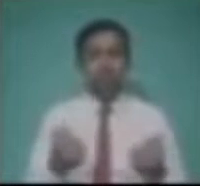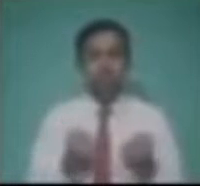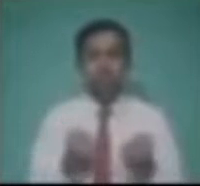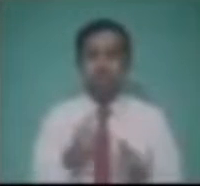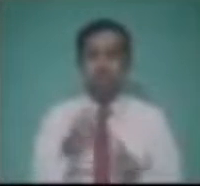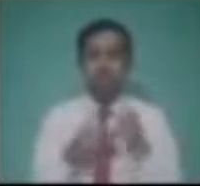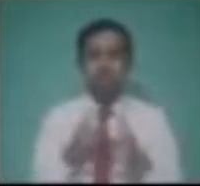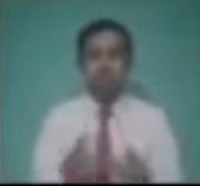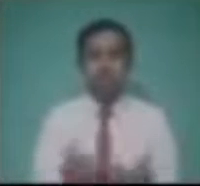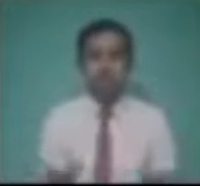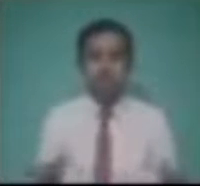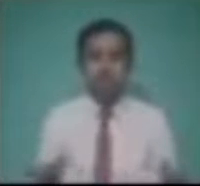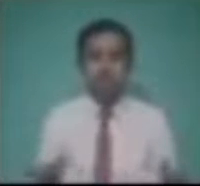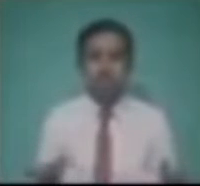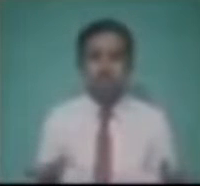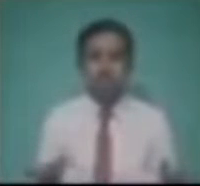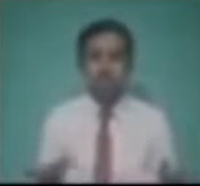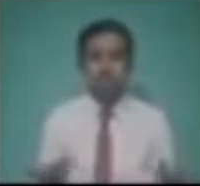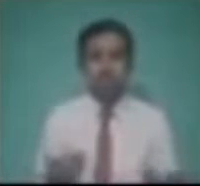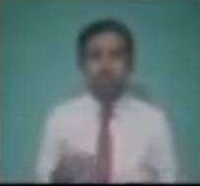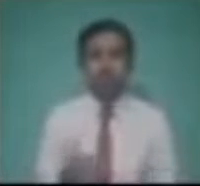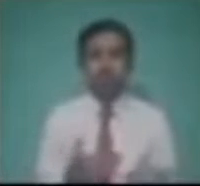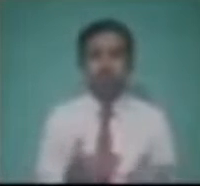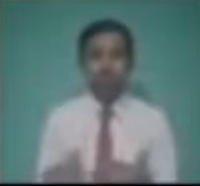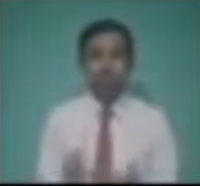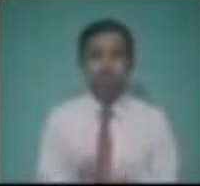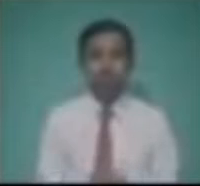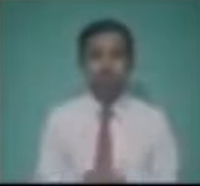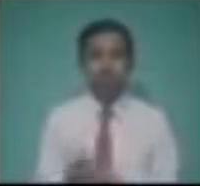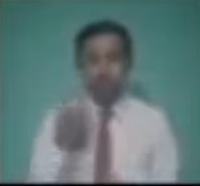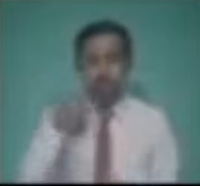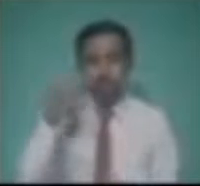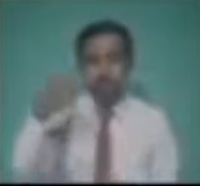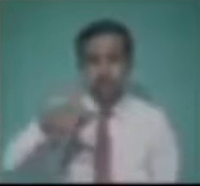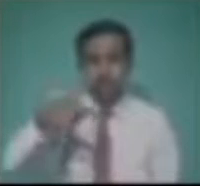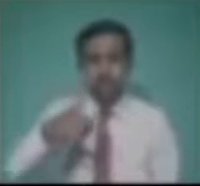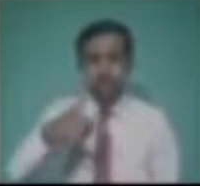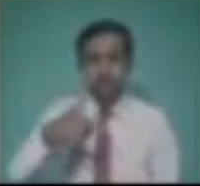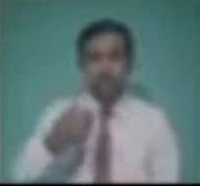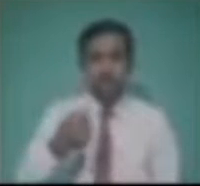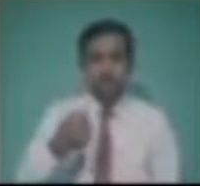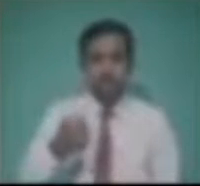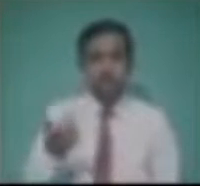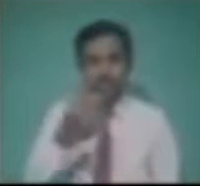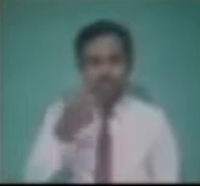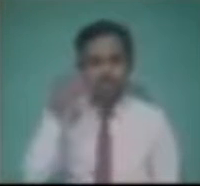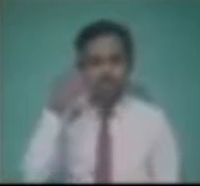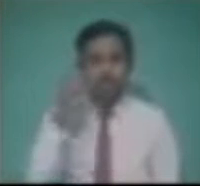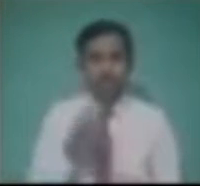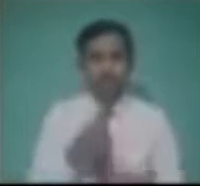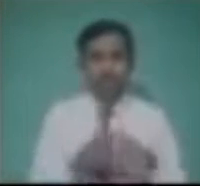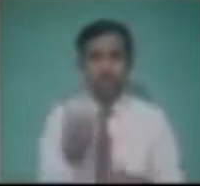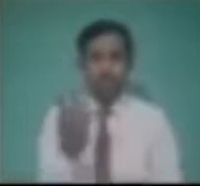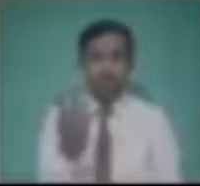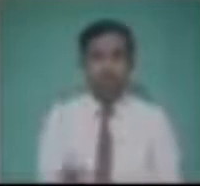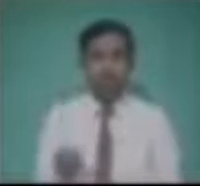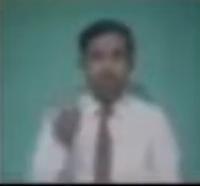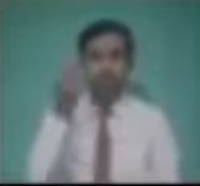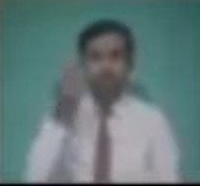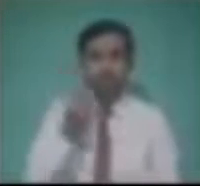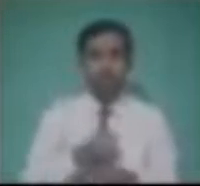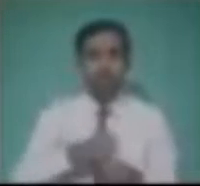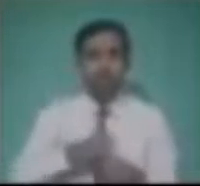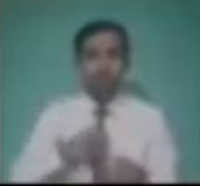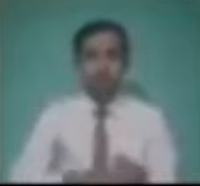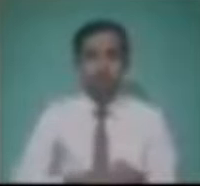කතා කරන්න හම්බ වෙන්නේ නැහැ. එතනින් එහාට ගියාම තෙල් වලට වෙච්ච දේ තෙල් මිල තමුන්නාසලා දන්නව 4 ගුණයකින් වැඩි වුණා.